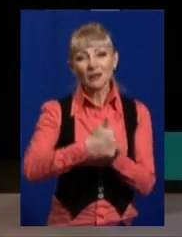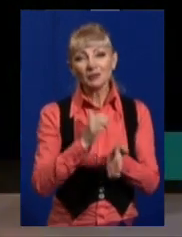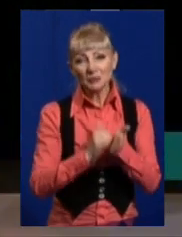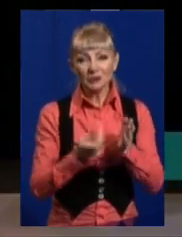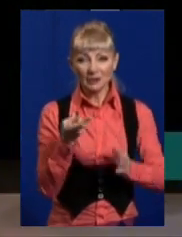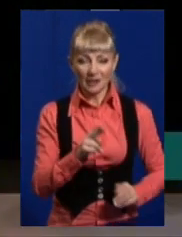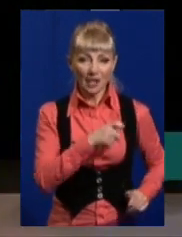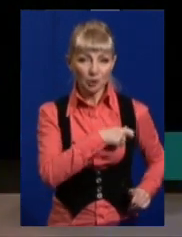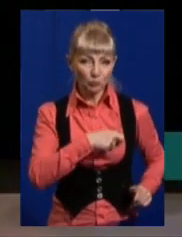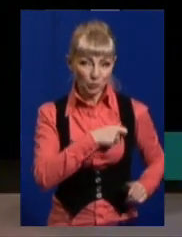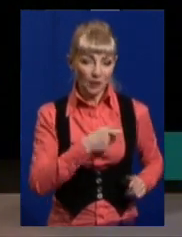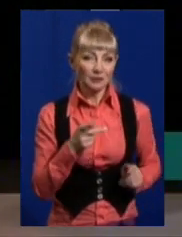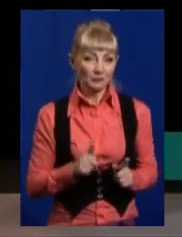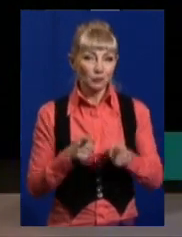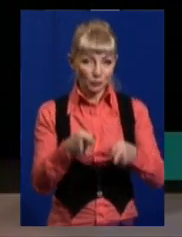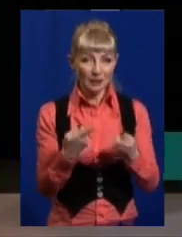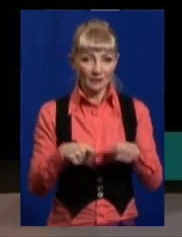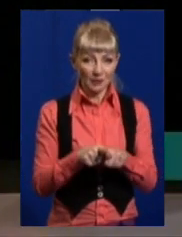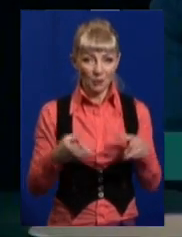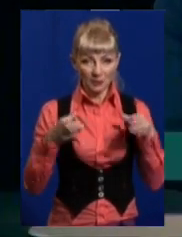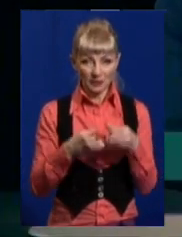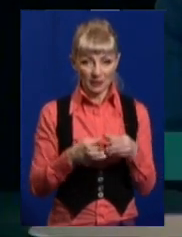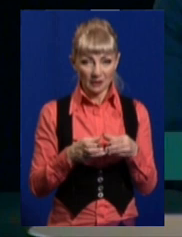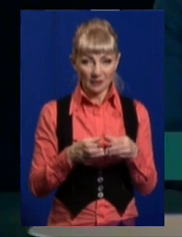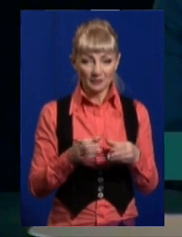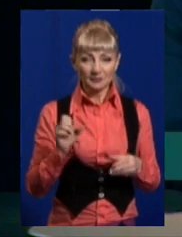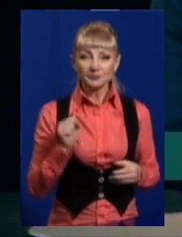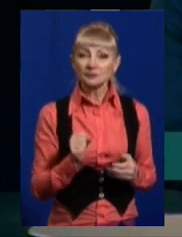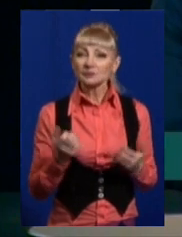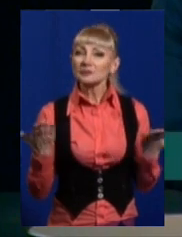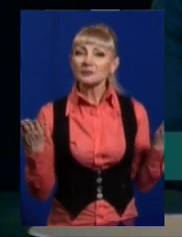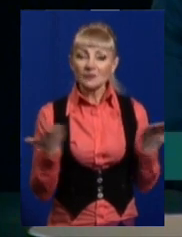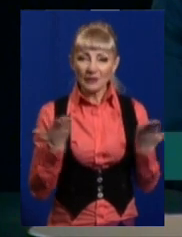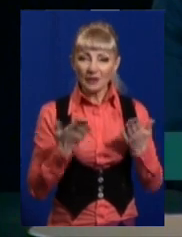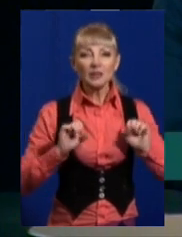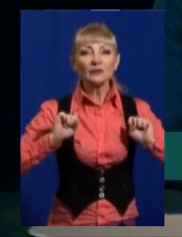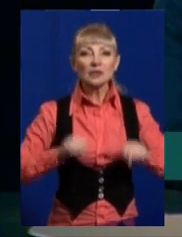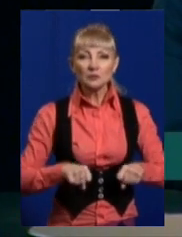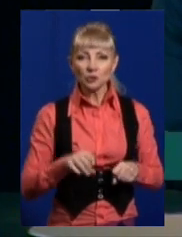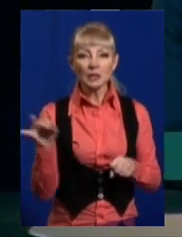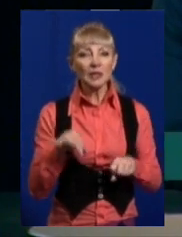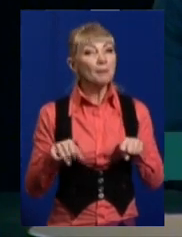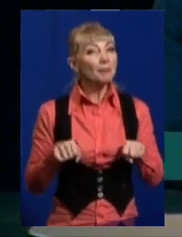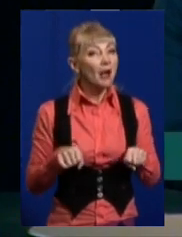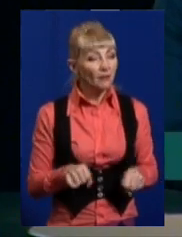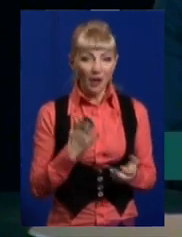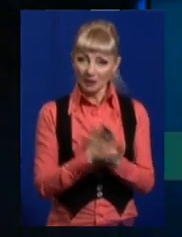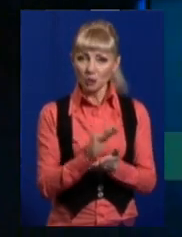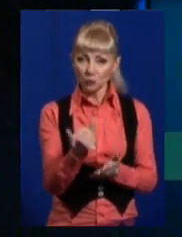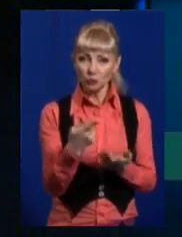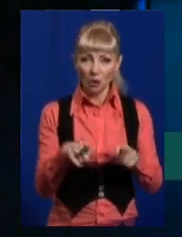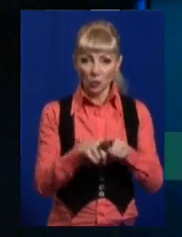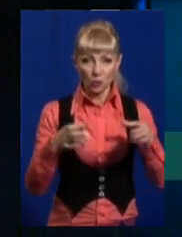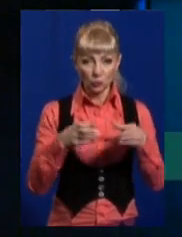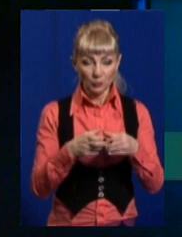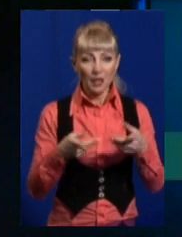депутатів щодо вступу до такого об'єднання. А які можливості і повноваження є у такої групи?